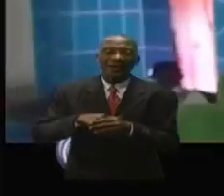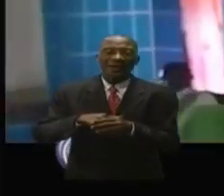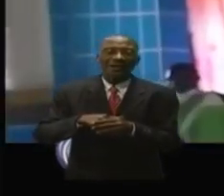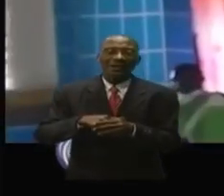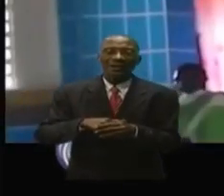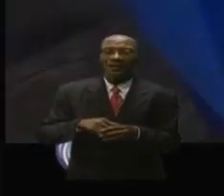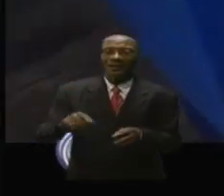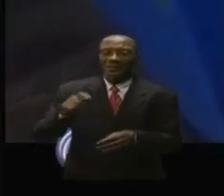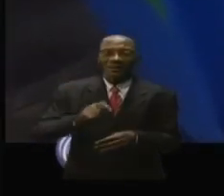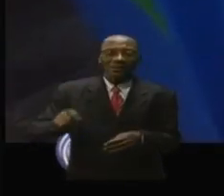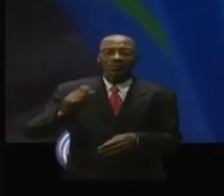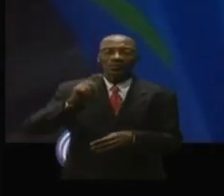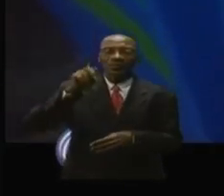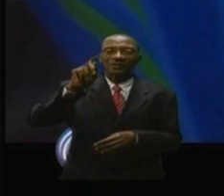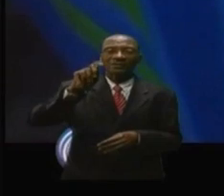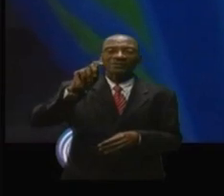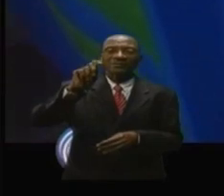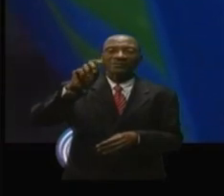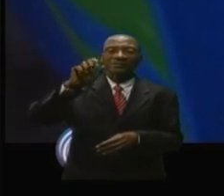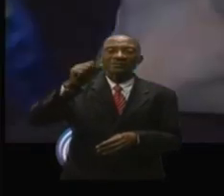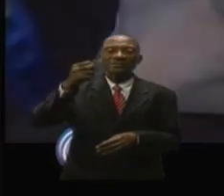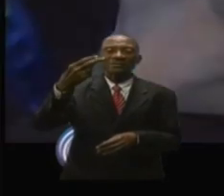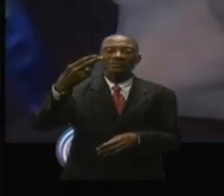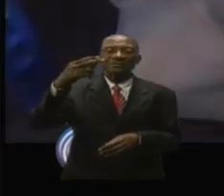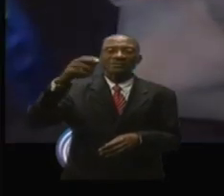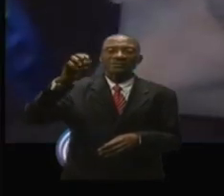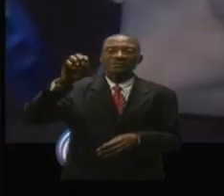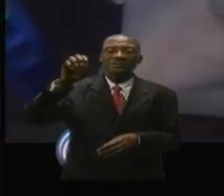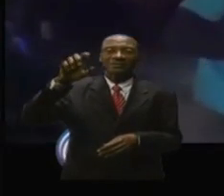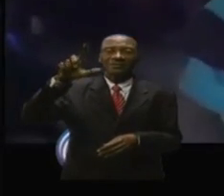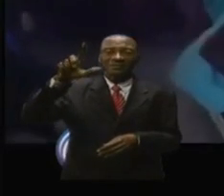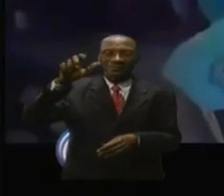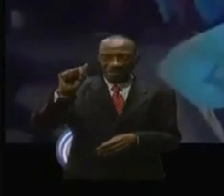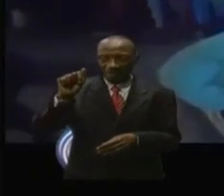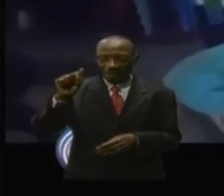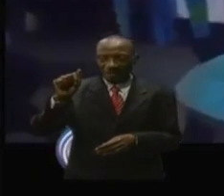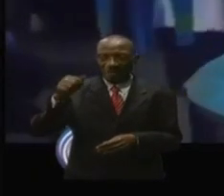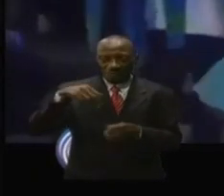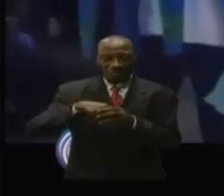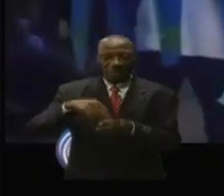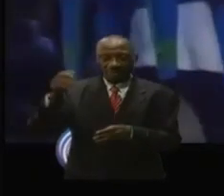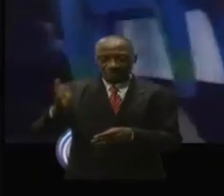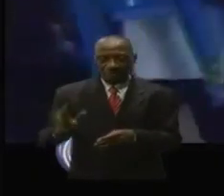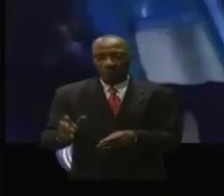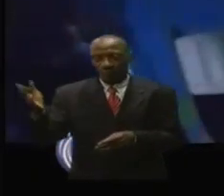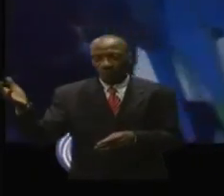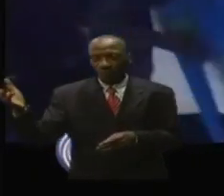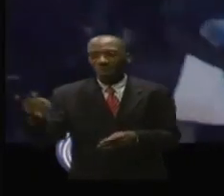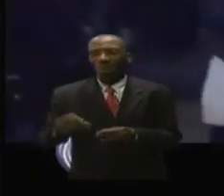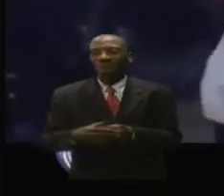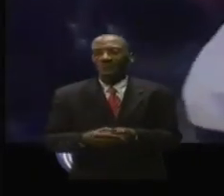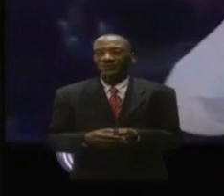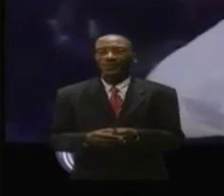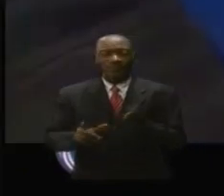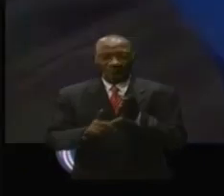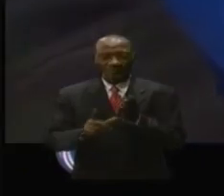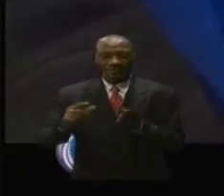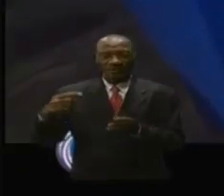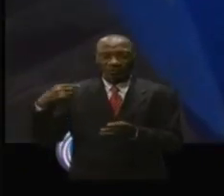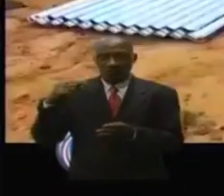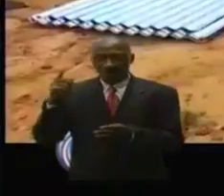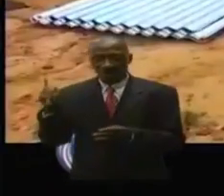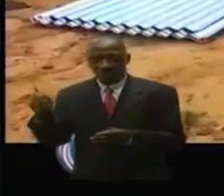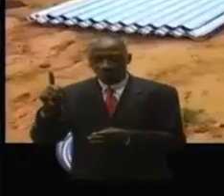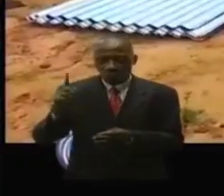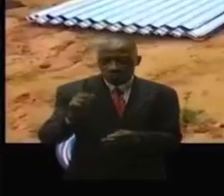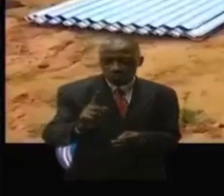cette occasion remis un important lot de denrées alimentaires composées essentiellement des vivres et non-vivres ainsi que